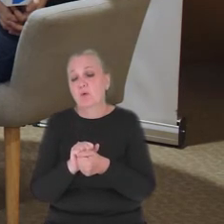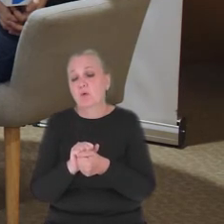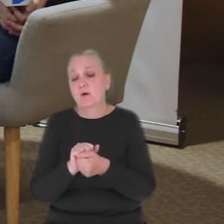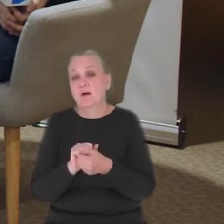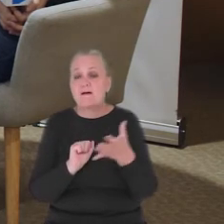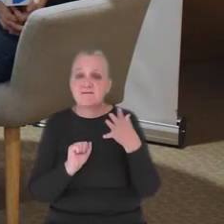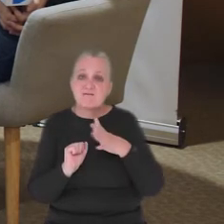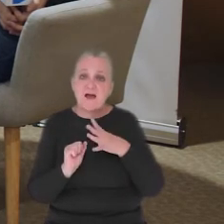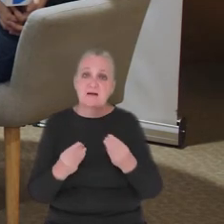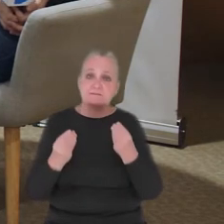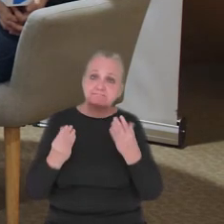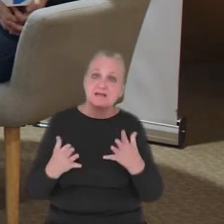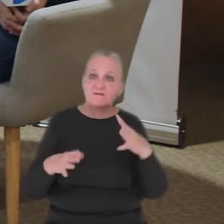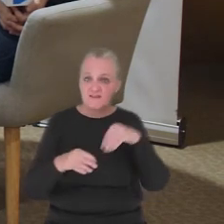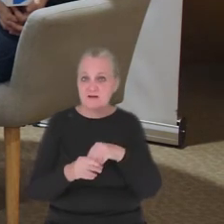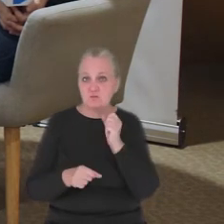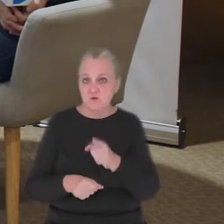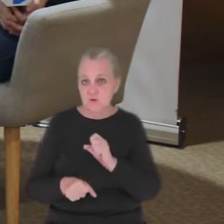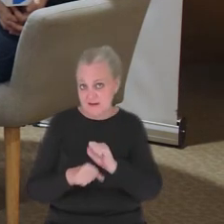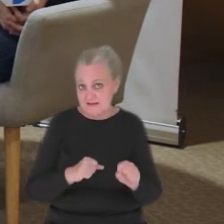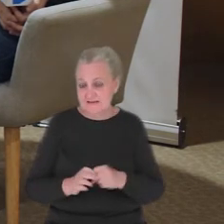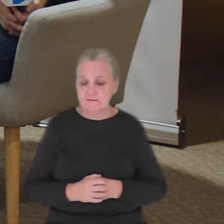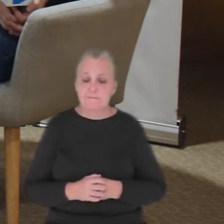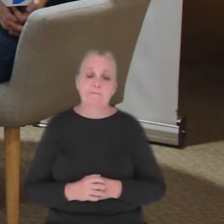wartości estetyczne tam są, no to